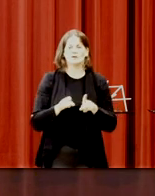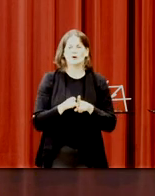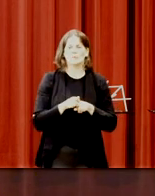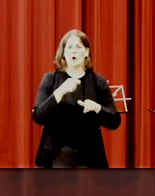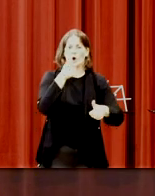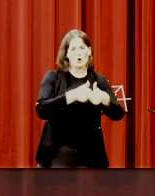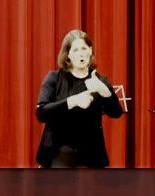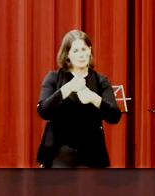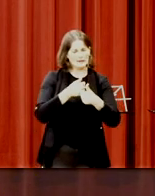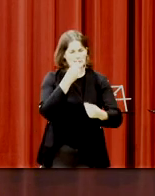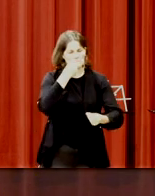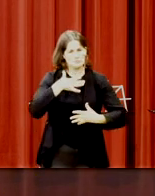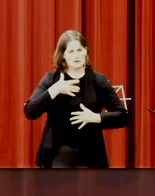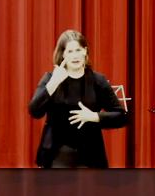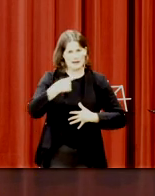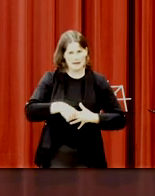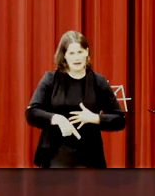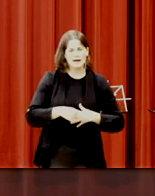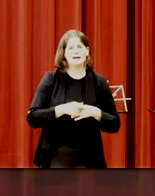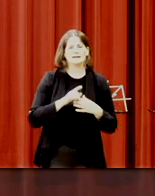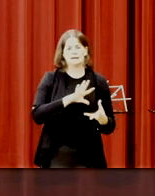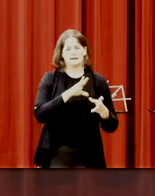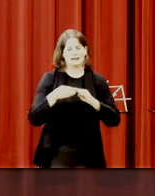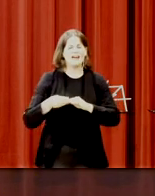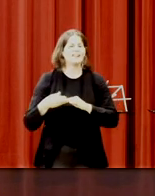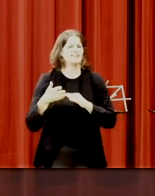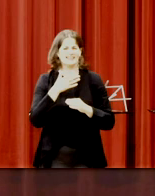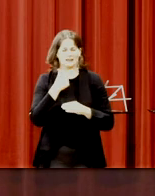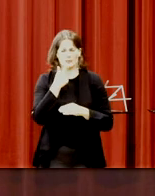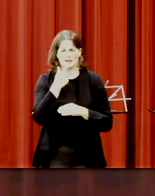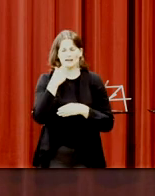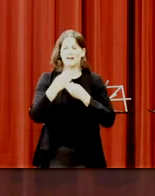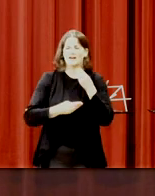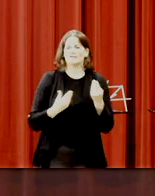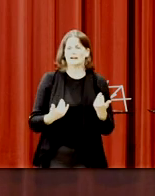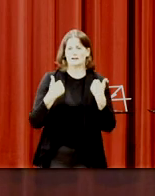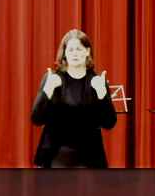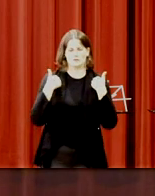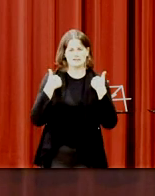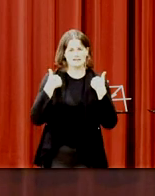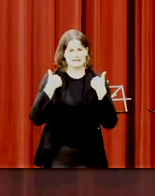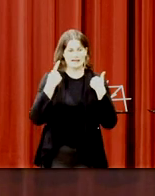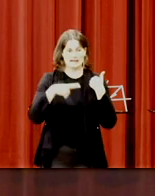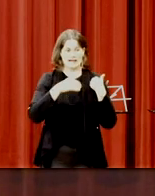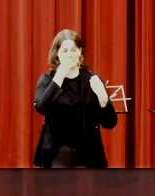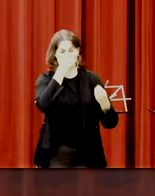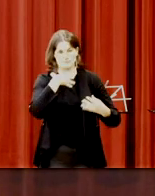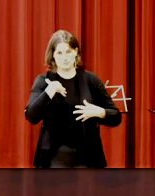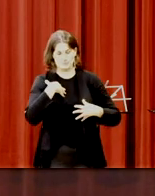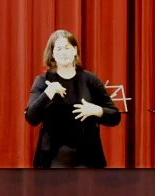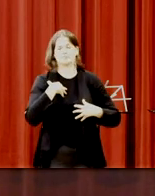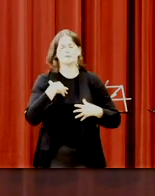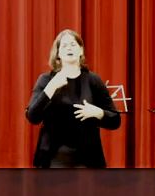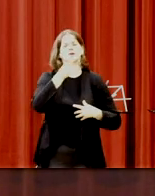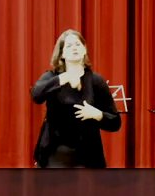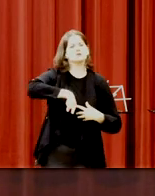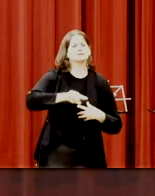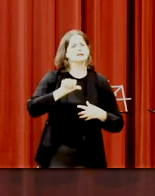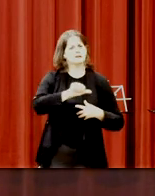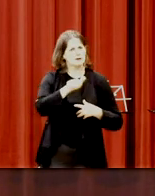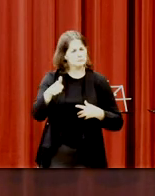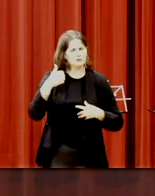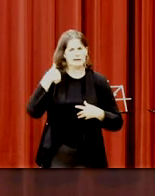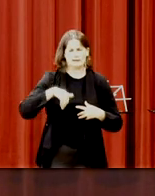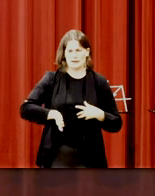encomanades, hem aprovat, com s'ha dit en la memòria que ha presentat la secretària general, el pla trienal d'actuacions que la nova llei preveu